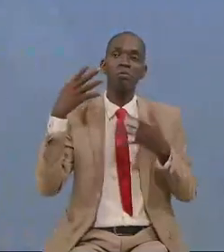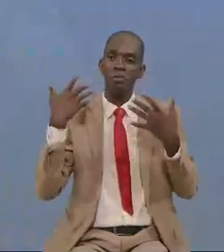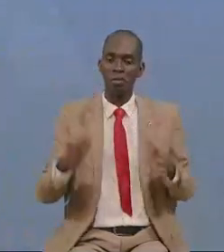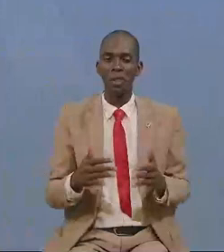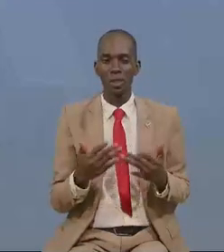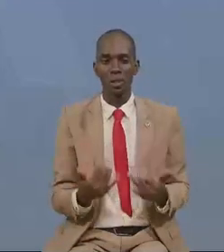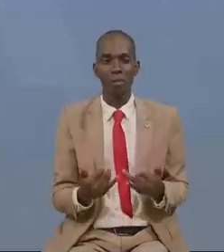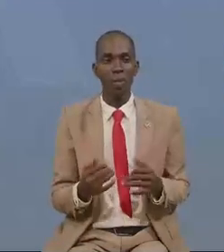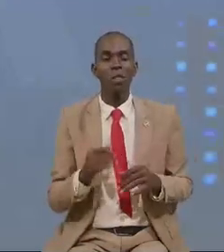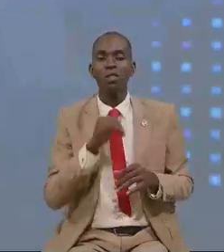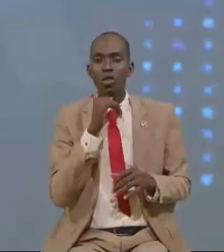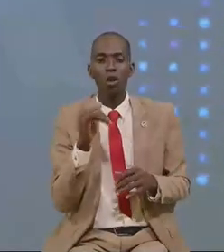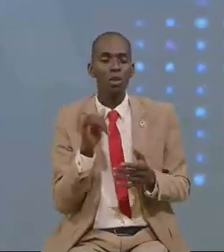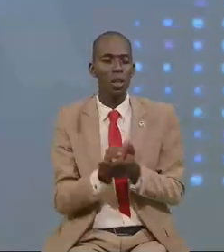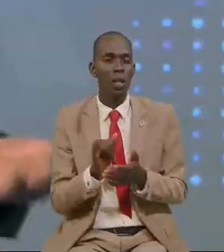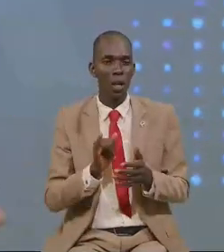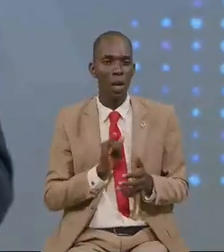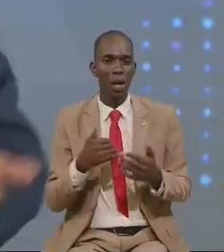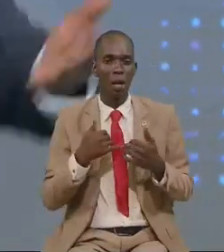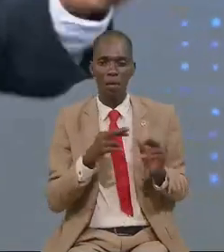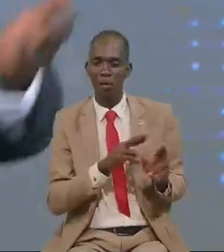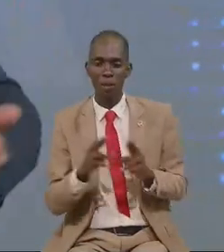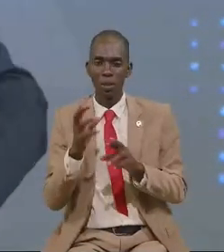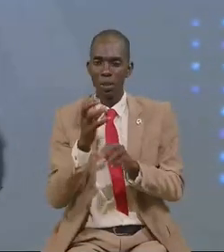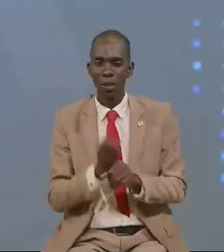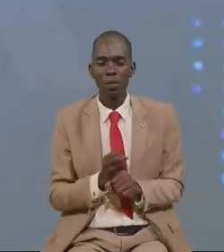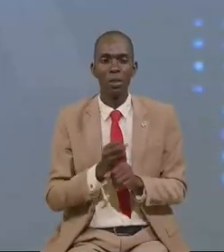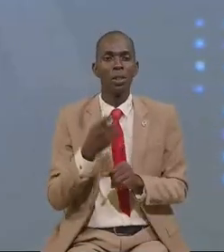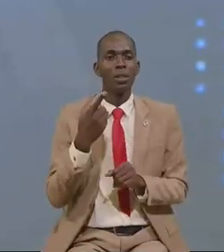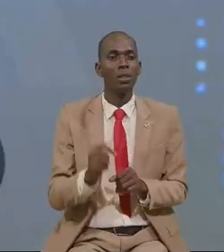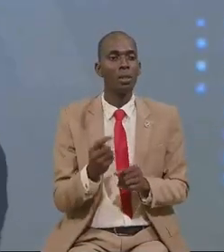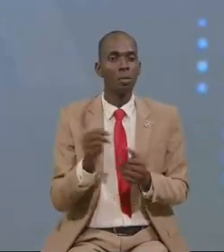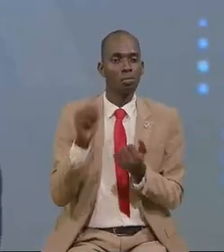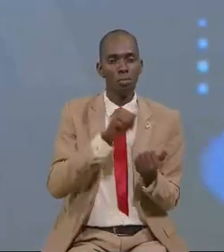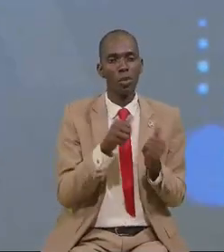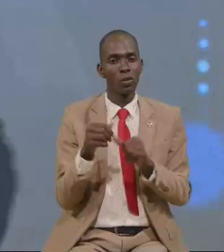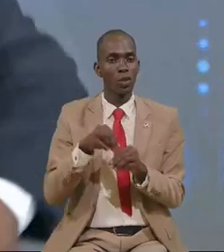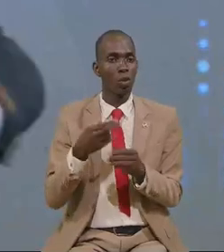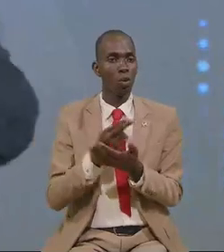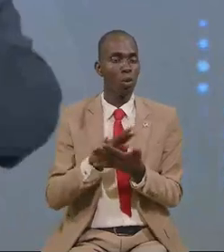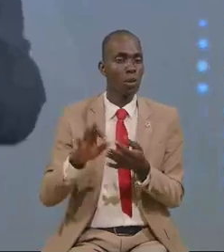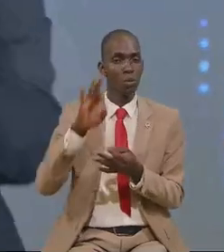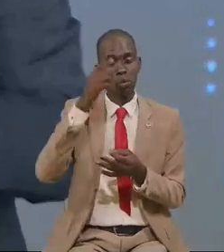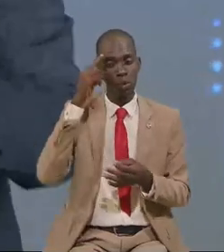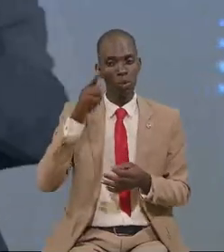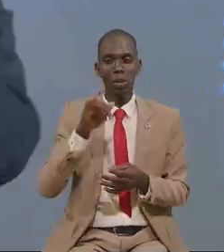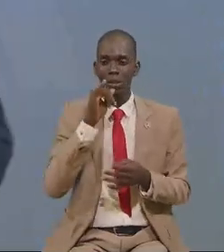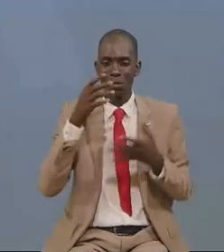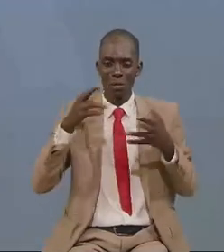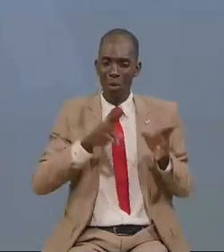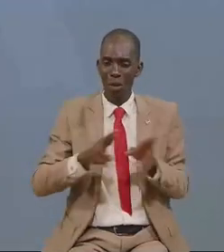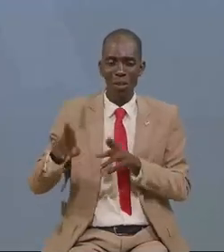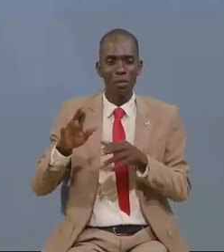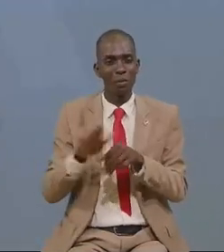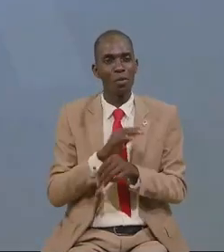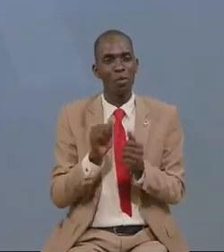Ah, ce n'est pas que j'ai déjà remporté. Il ne parle pas du baptême dans le Saint-Esprit. Il était déjà rempli du Saint-Esprit. Il